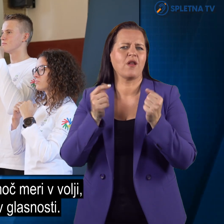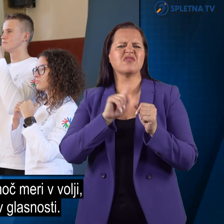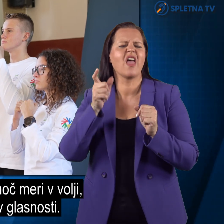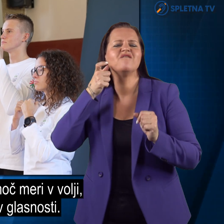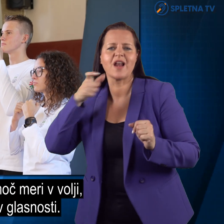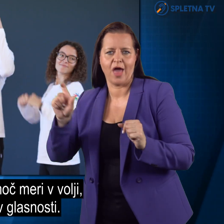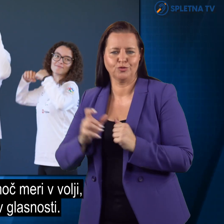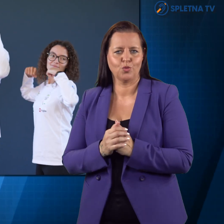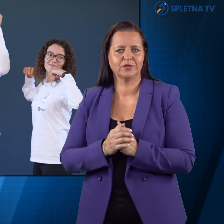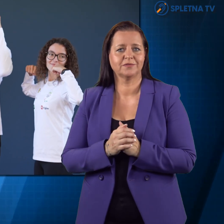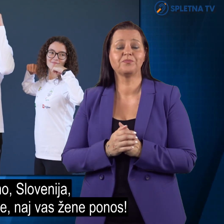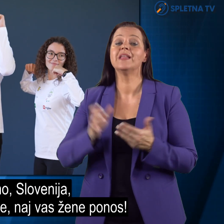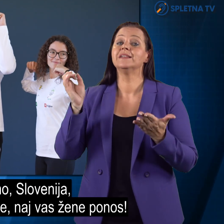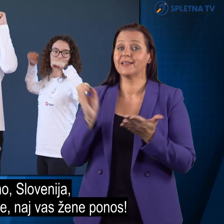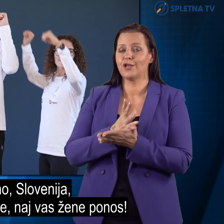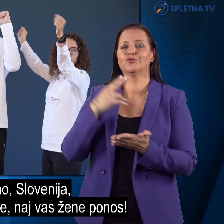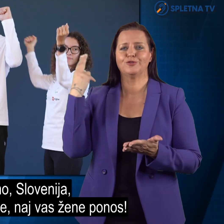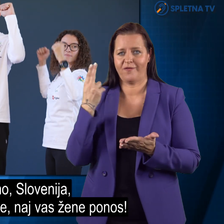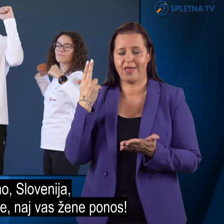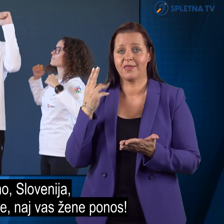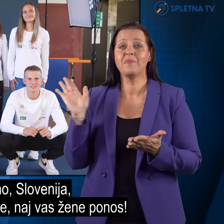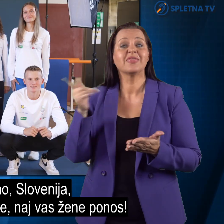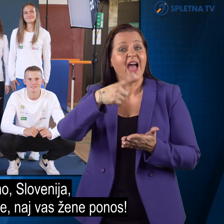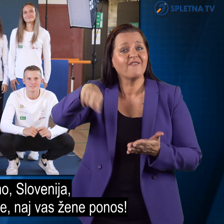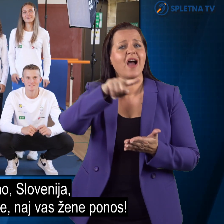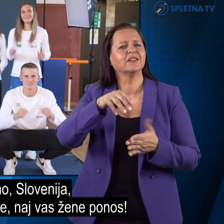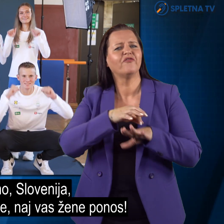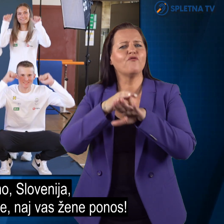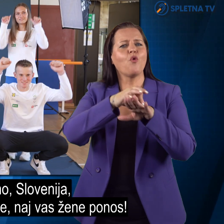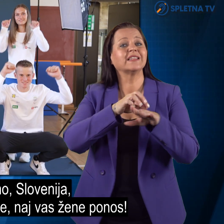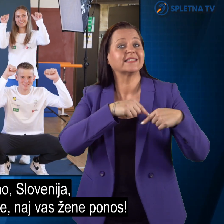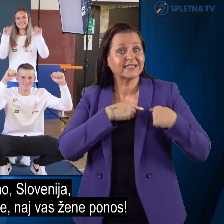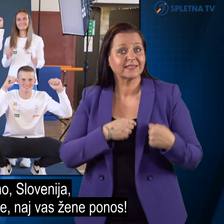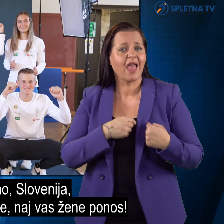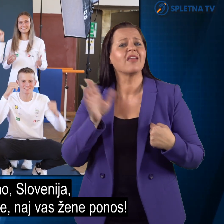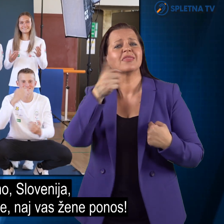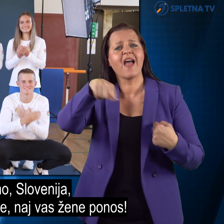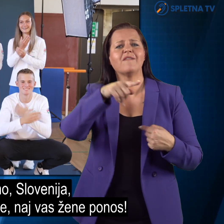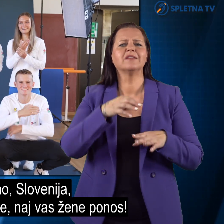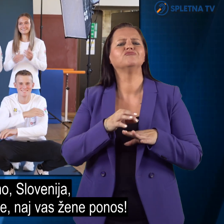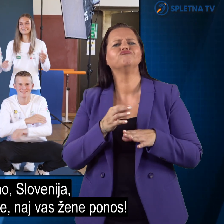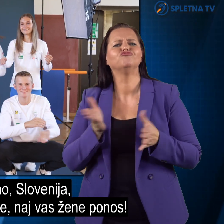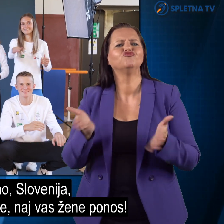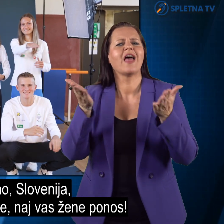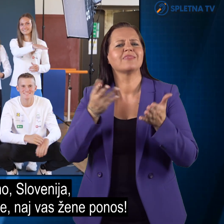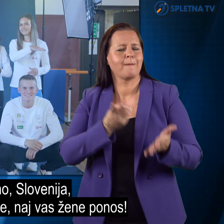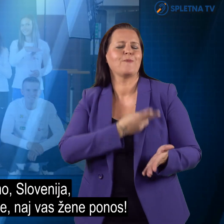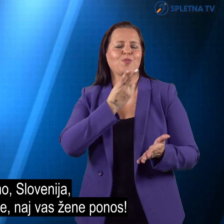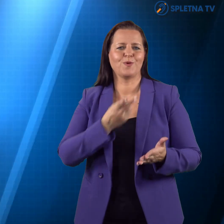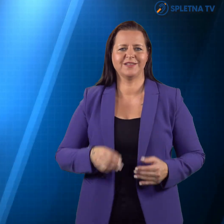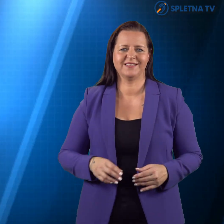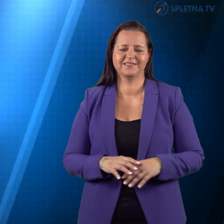glasnosti. Srečno, Slovenija, naj vas vodi srce, naj vas žene ponos.